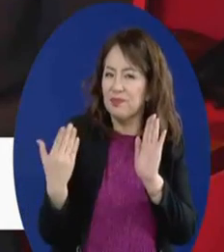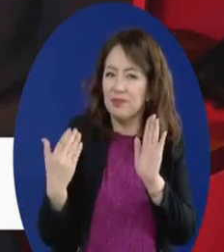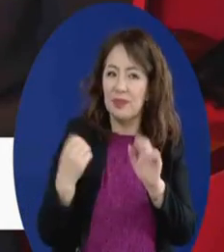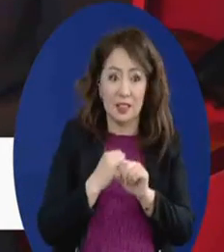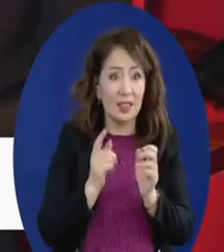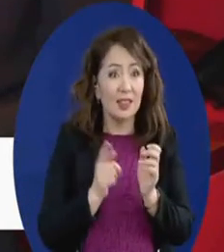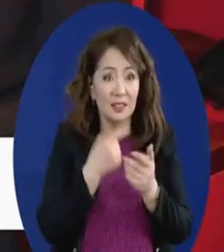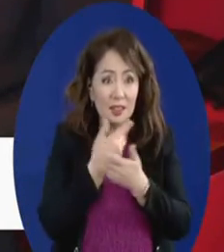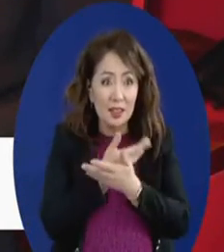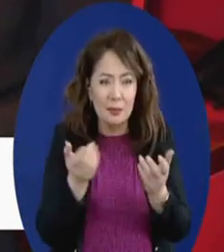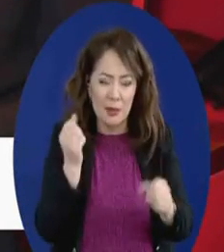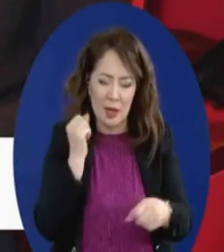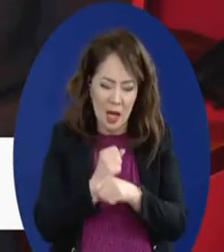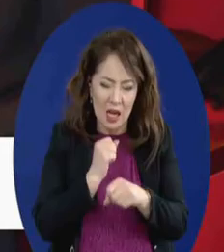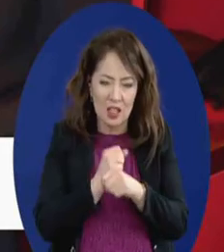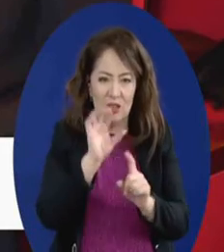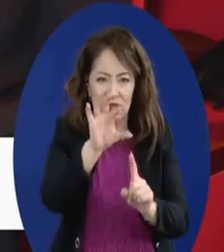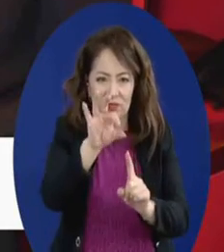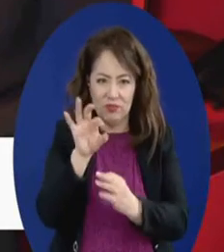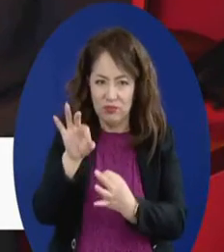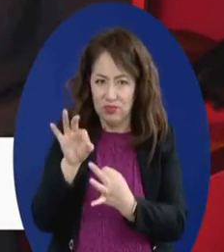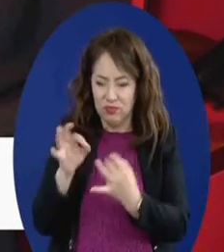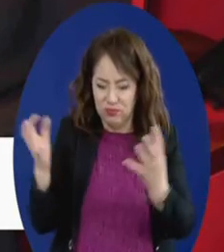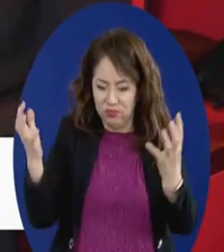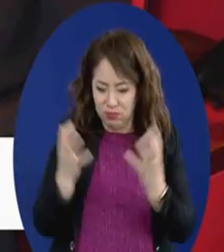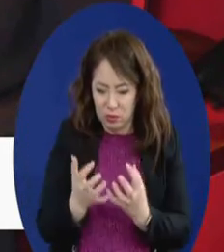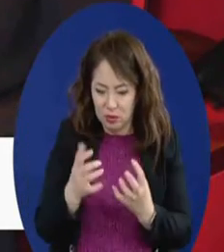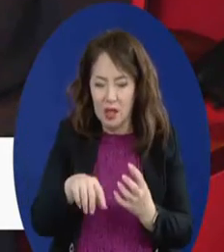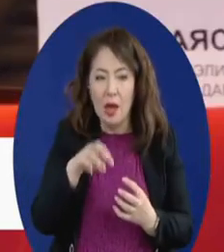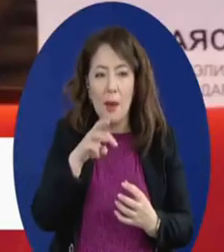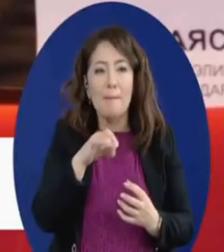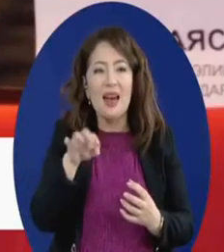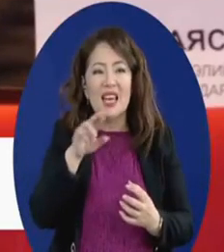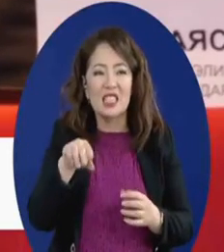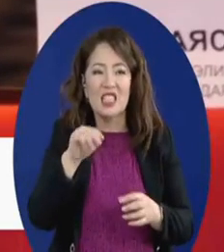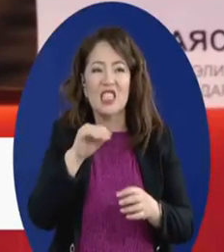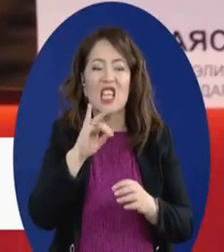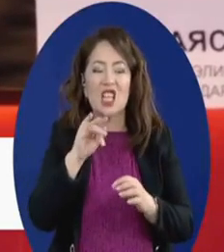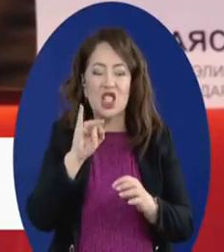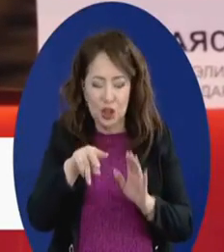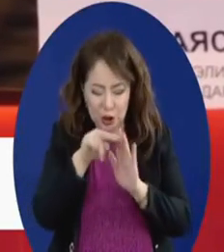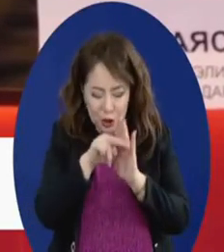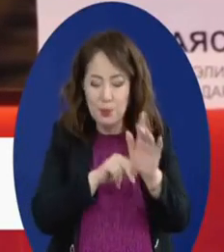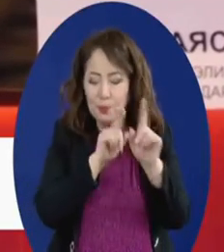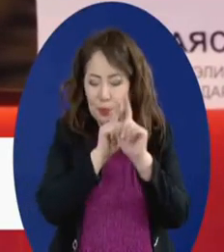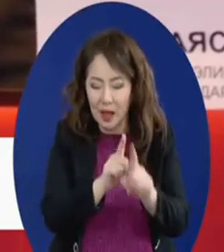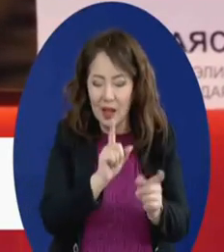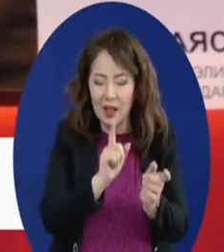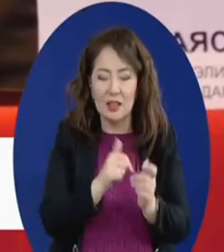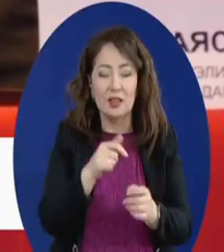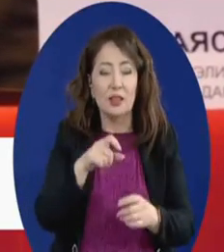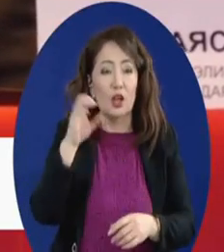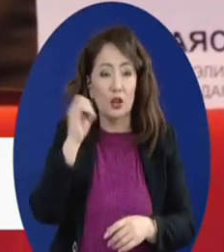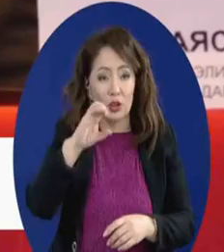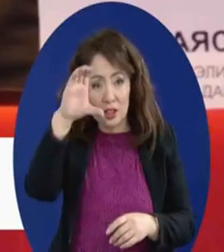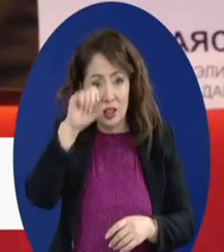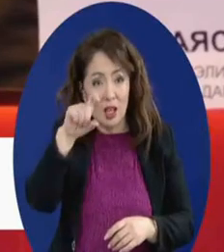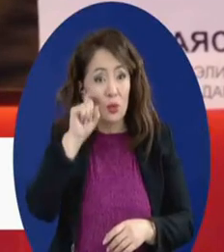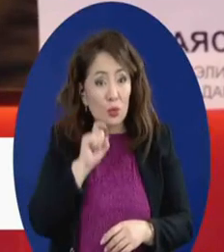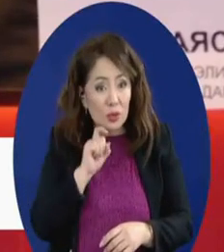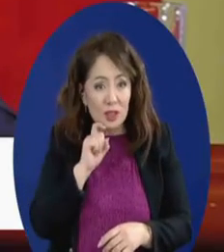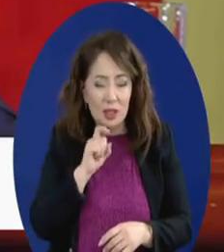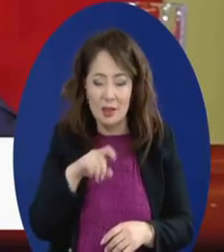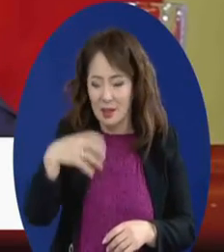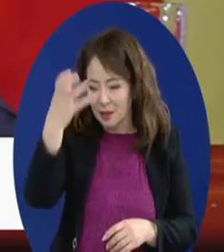гэлээ. Ажил албан тушаалын томилгоог мэри зарчимд үндэслэн хийж байхыг орон нутгийн удирдлагуудаас ерөнхий сайд хүссэн байна. Уулзалтанд